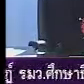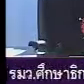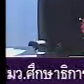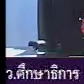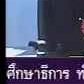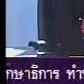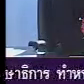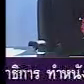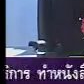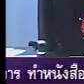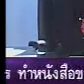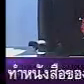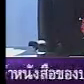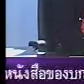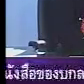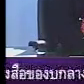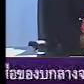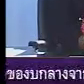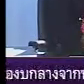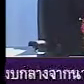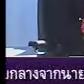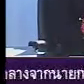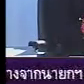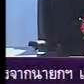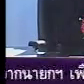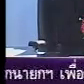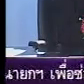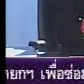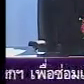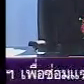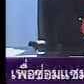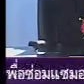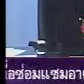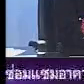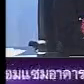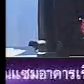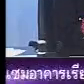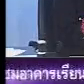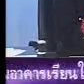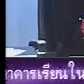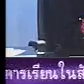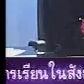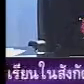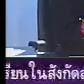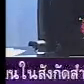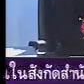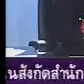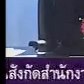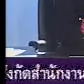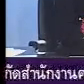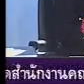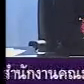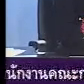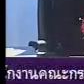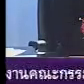ครับก็เดี๋ยวจะมาติดตามรายงานเรื่องนี้กันเพราะว่าคนที่อยู่ในเรื่องของการบังคับใช้พระราชบัญญัติความมั่นคงเนี่ยก็ต้องปรับตัวกัน